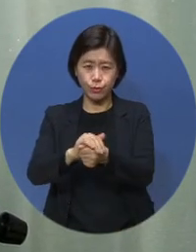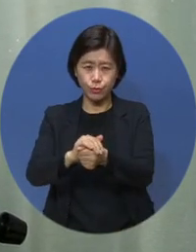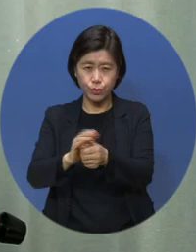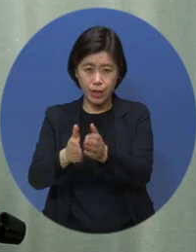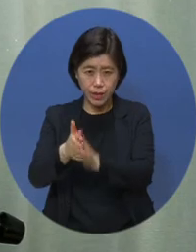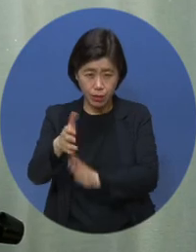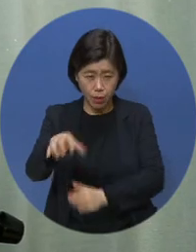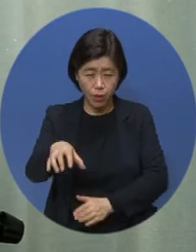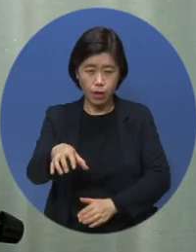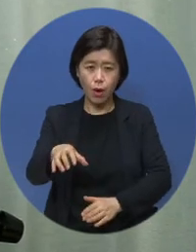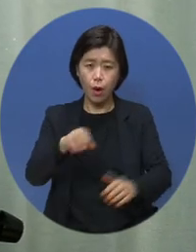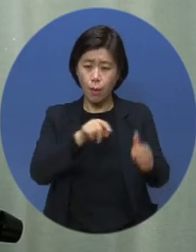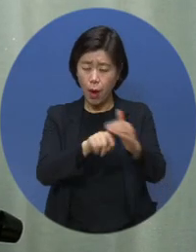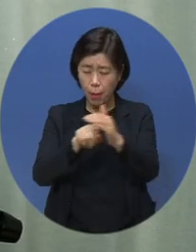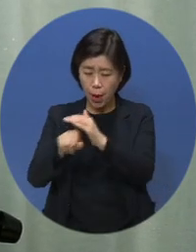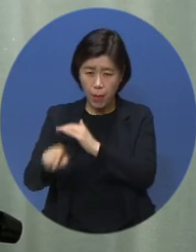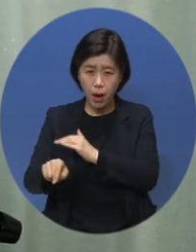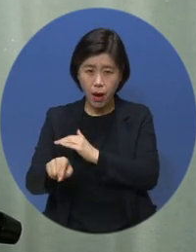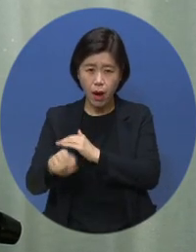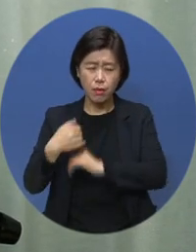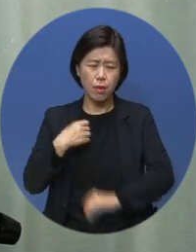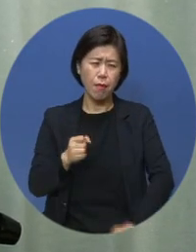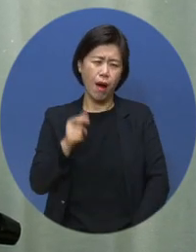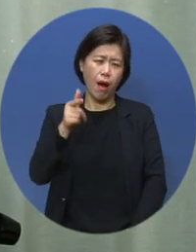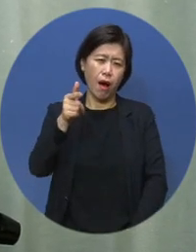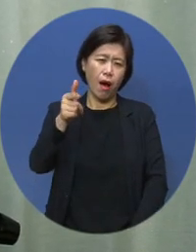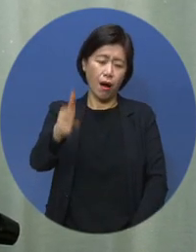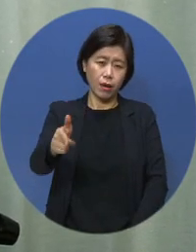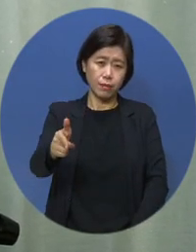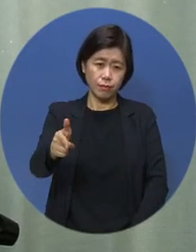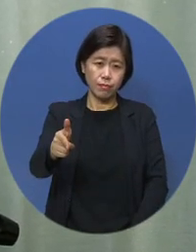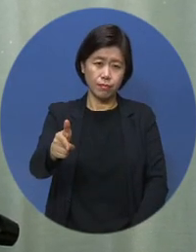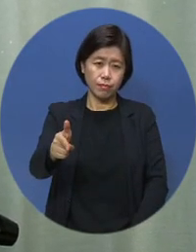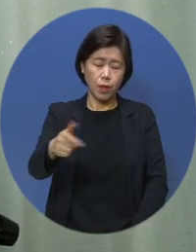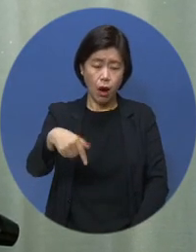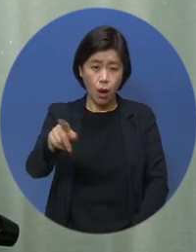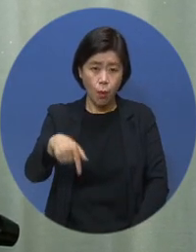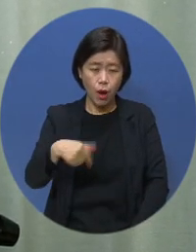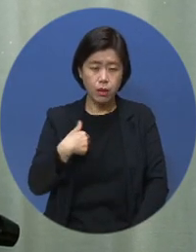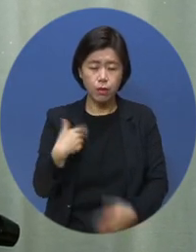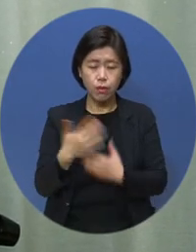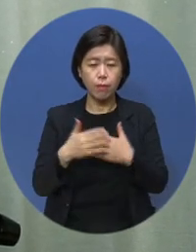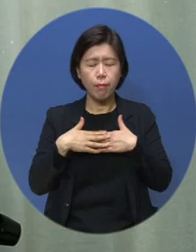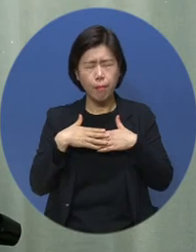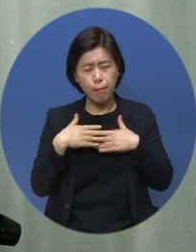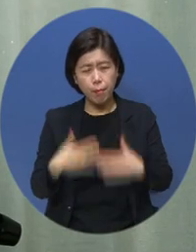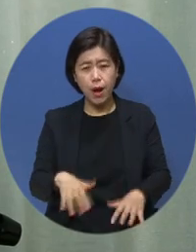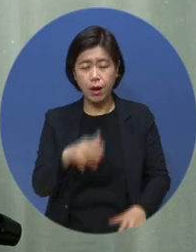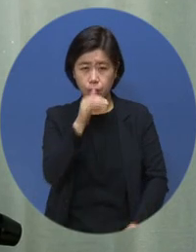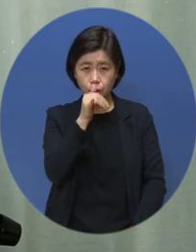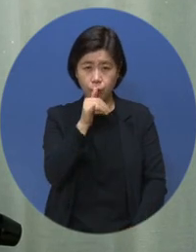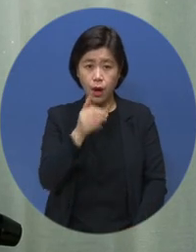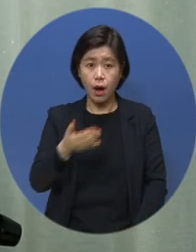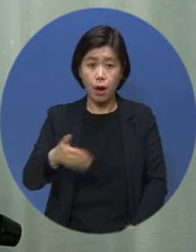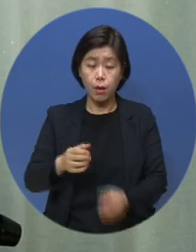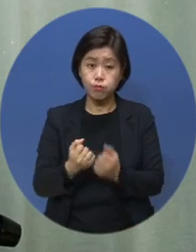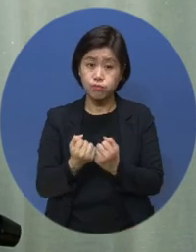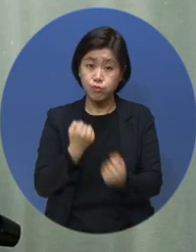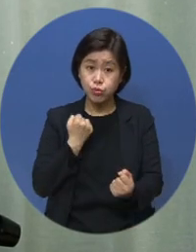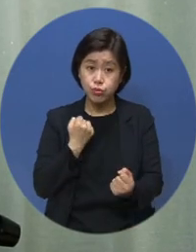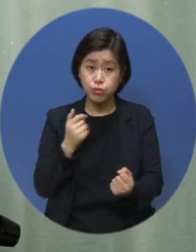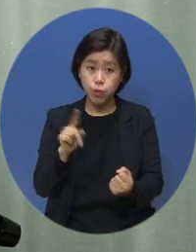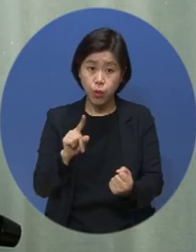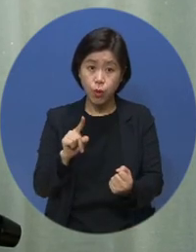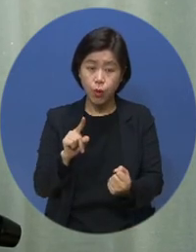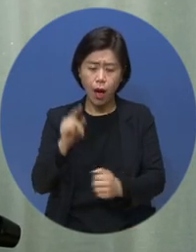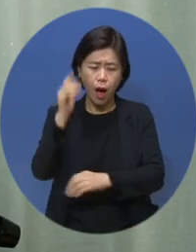썼는데 그 멀리까지 다녀오면 사실 몸이 많이 힘들긴 해요 근데도 불구하고 강의를 따